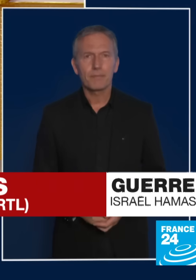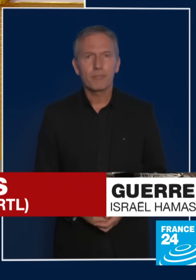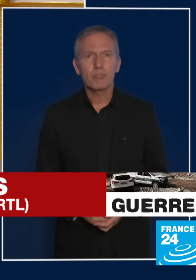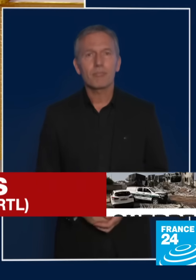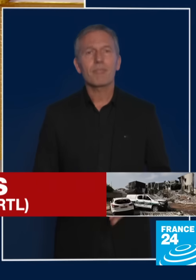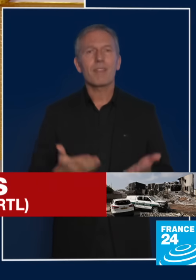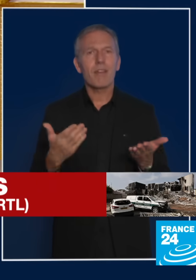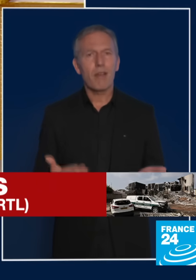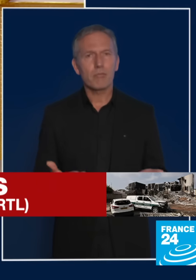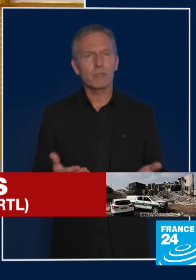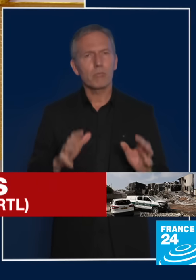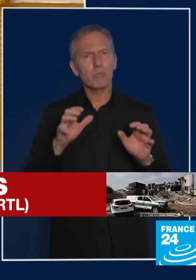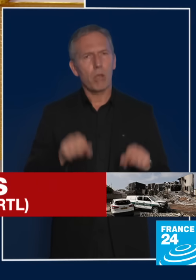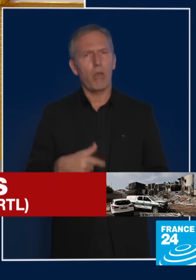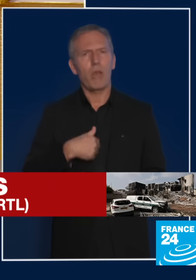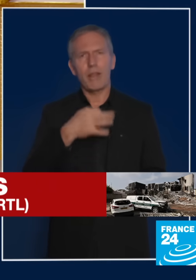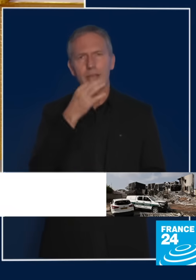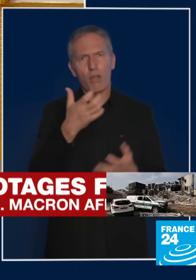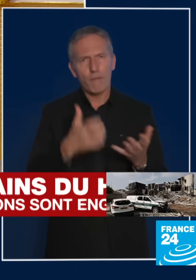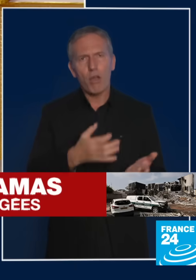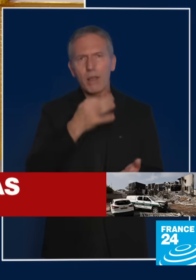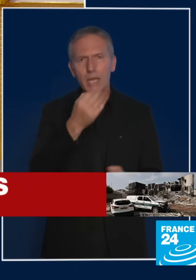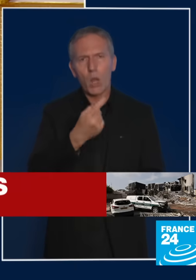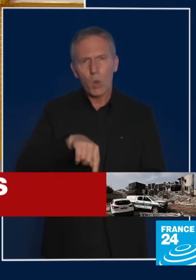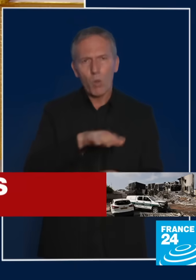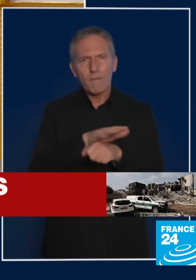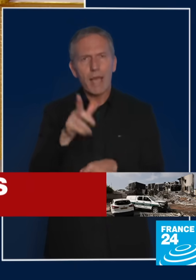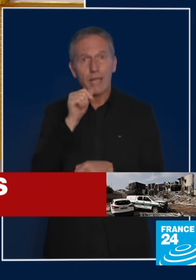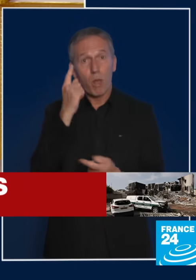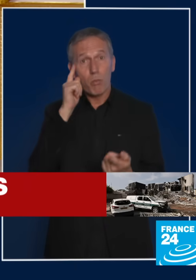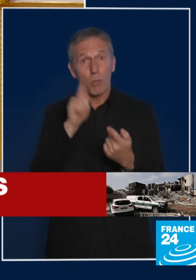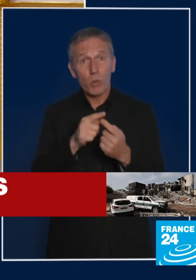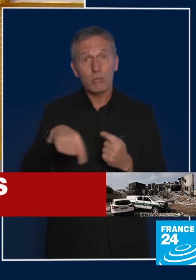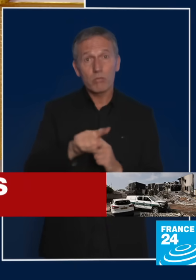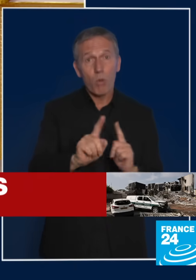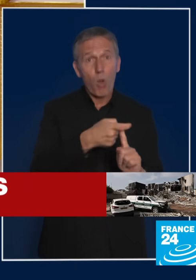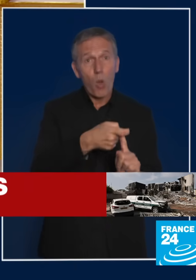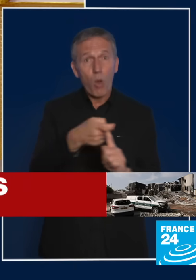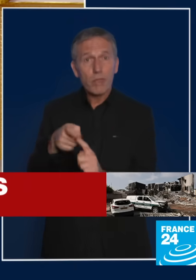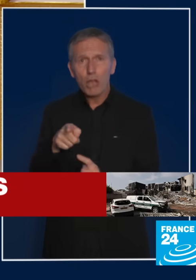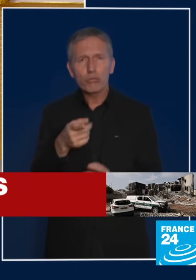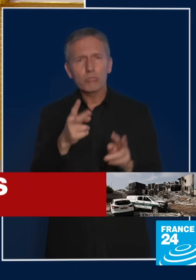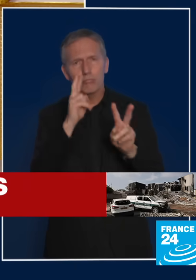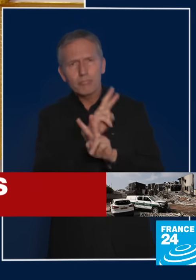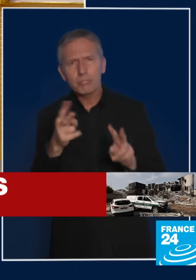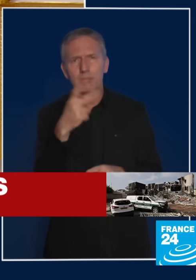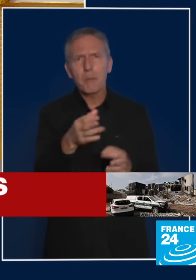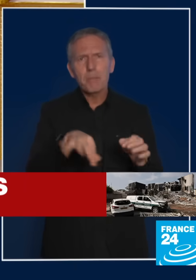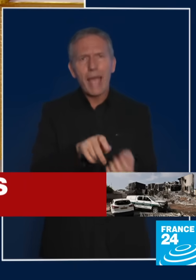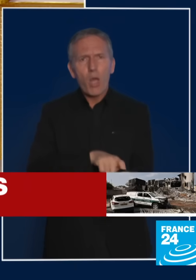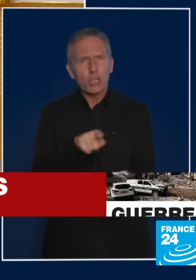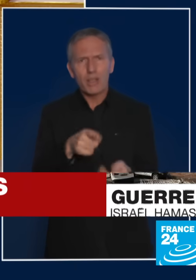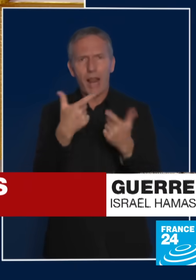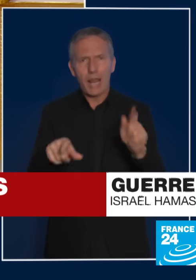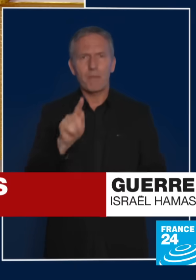au-delà je veux dire que nous ferons tout pour que c des otages quel que soit leur nationalité soit